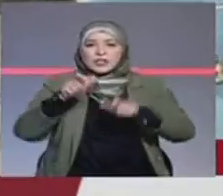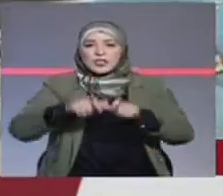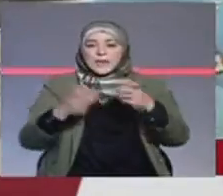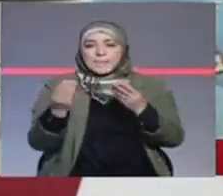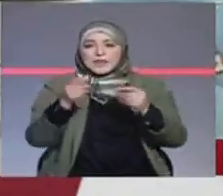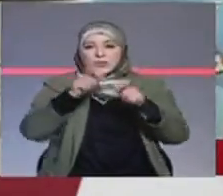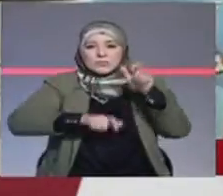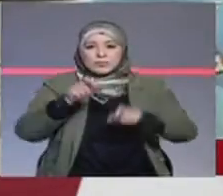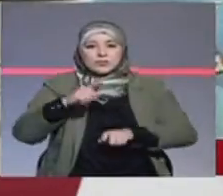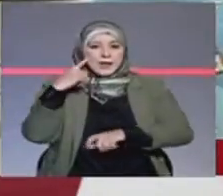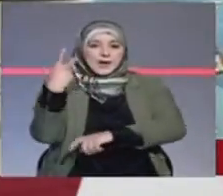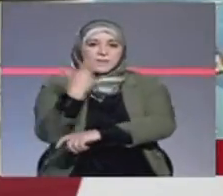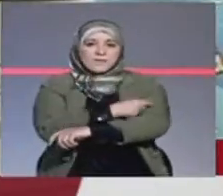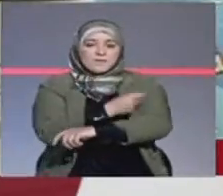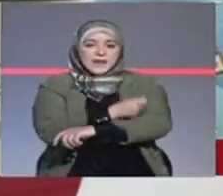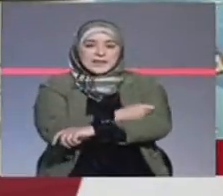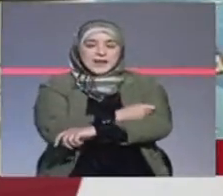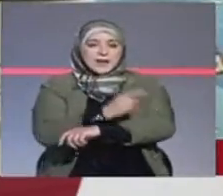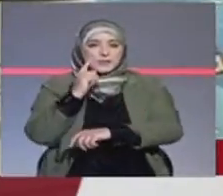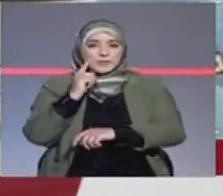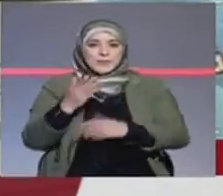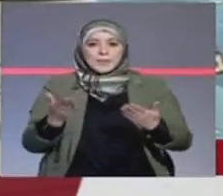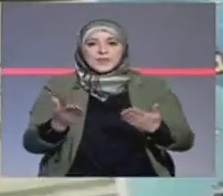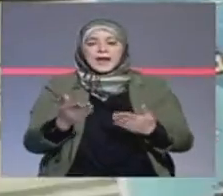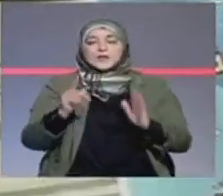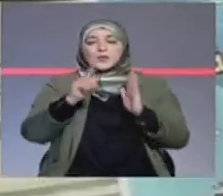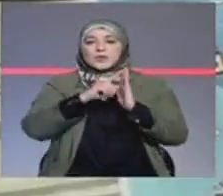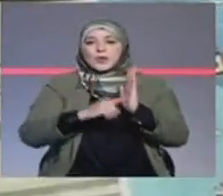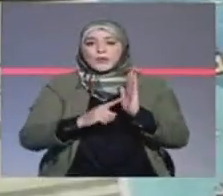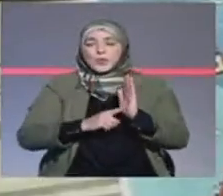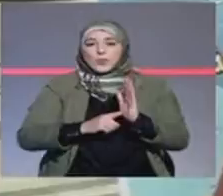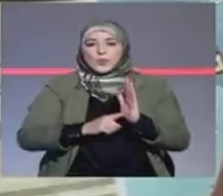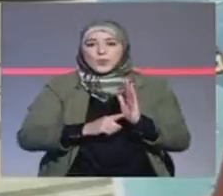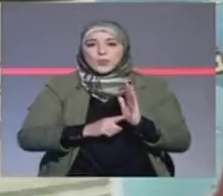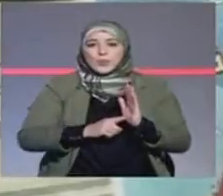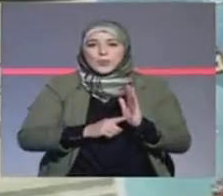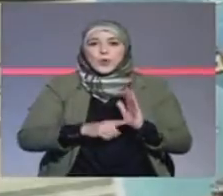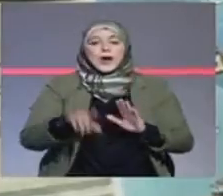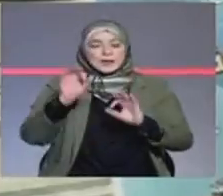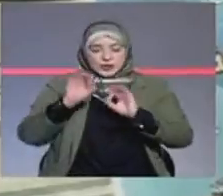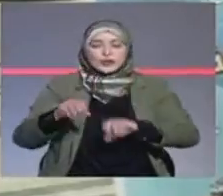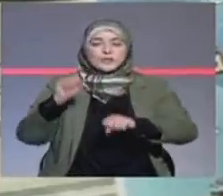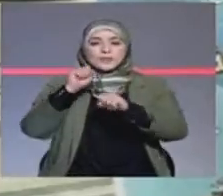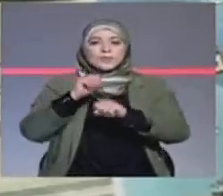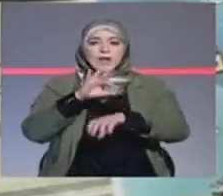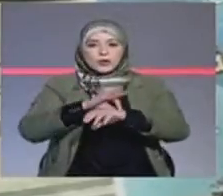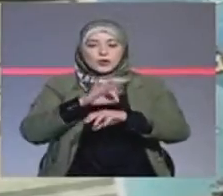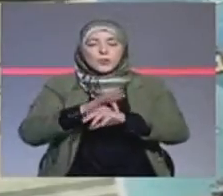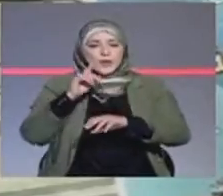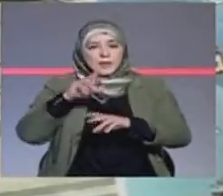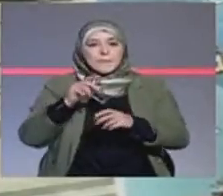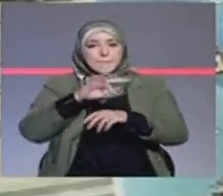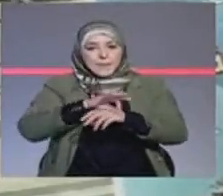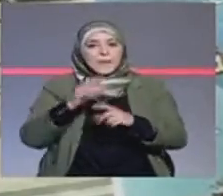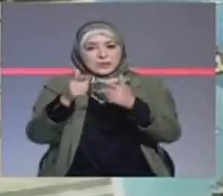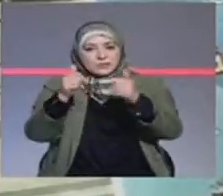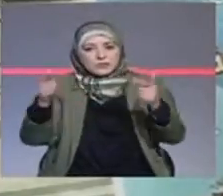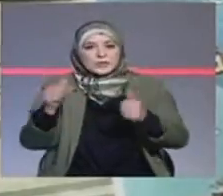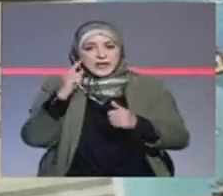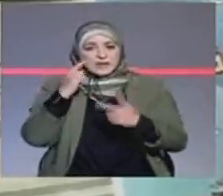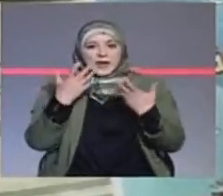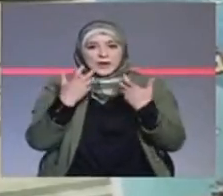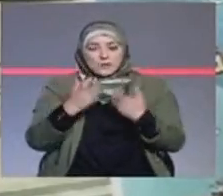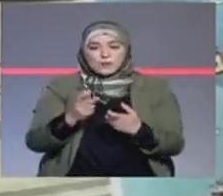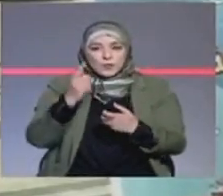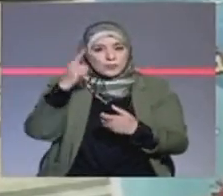اخرى، انه الفاكسان عنده مخالفات تخلي معناتها الانسان يمرض بامراض وهو مش مريض بها. حبينا نحيوا